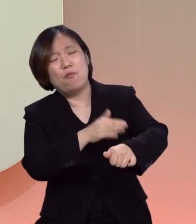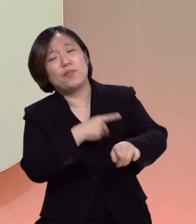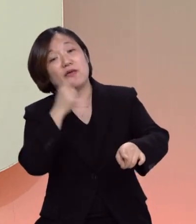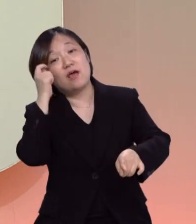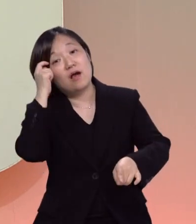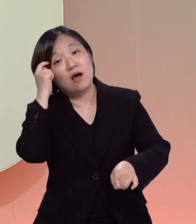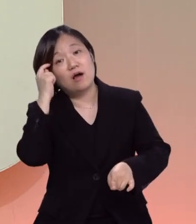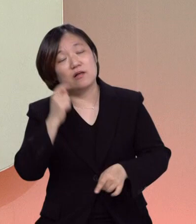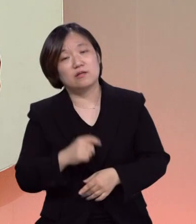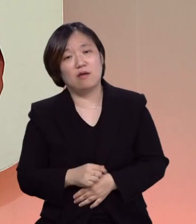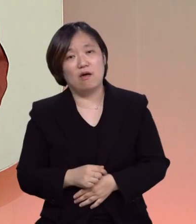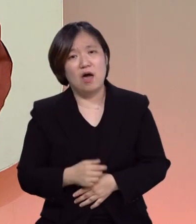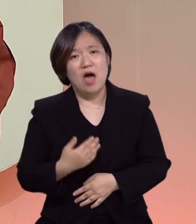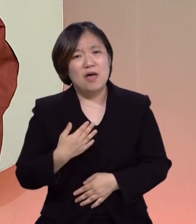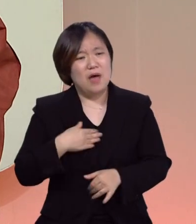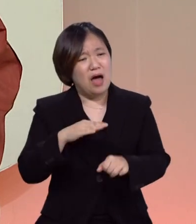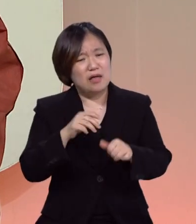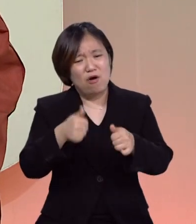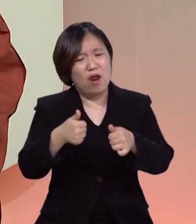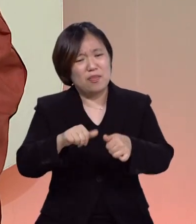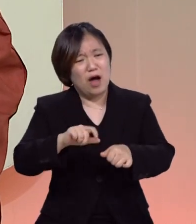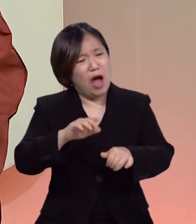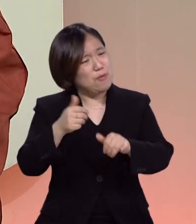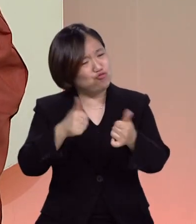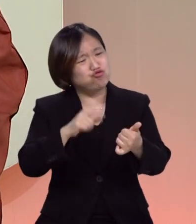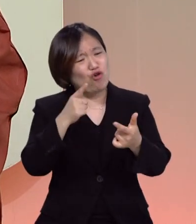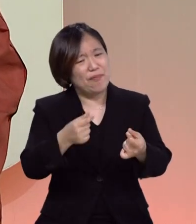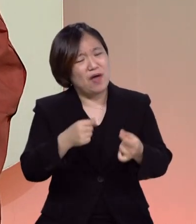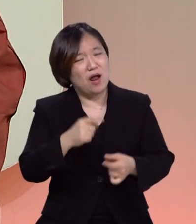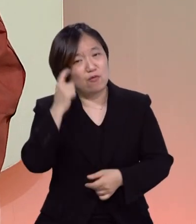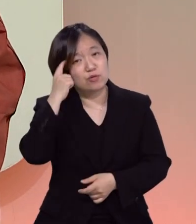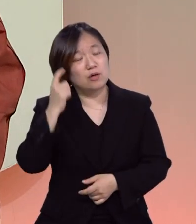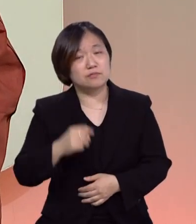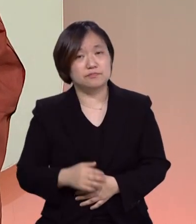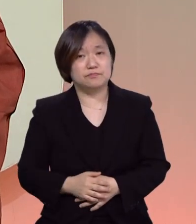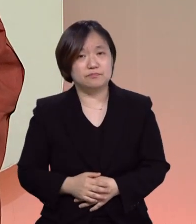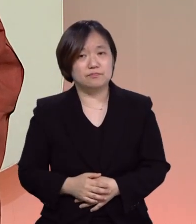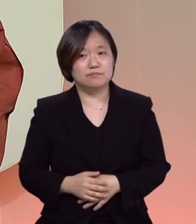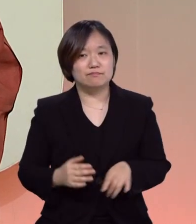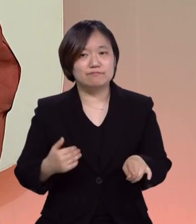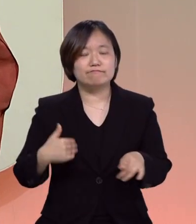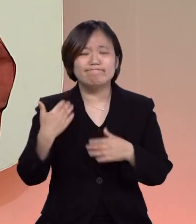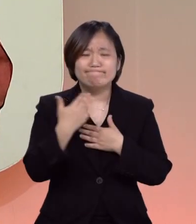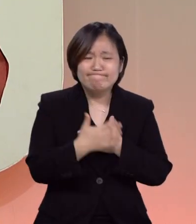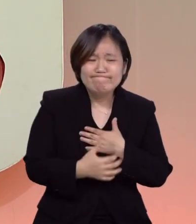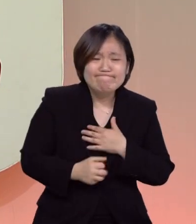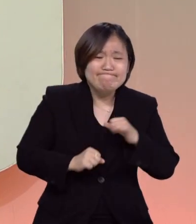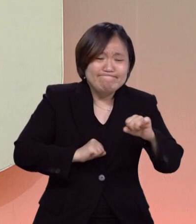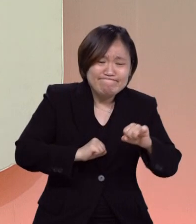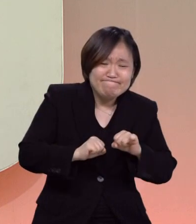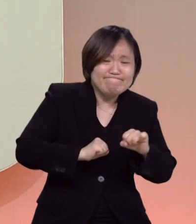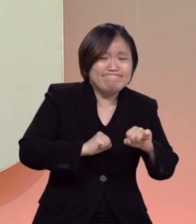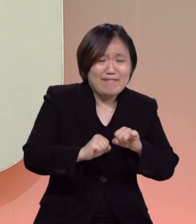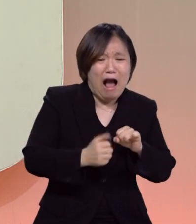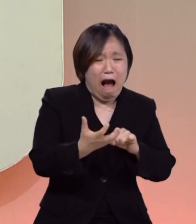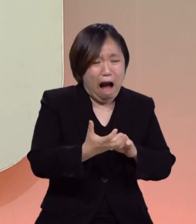나 죽는다 싶었는데 몸도 제대로 못 움직이는 자기가 1080배를